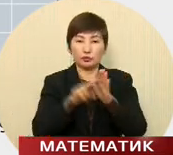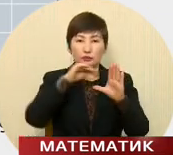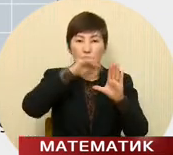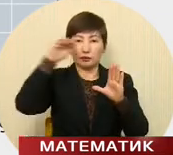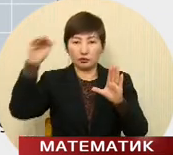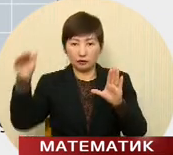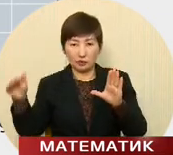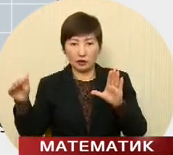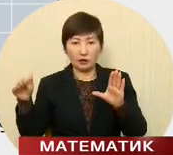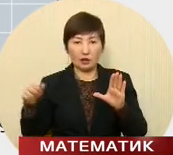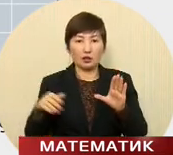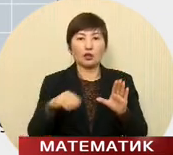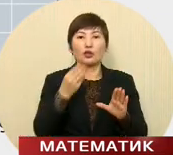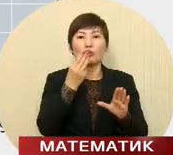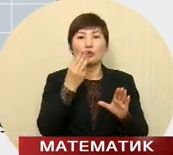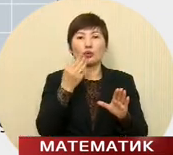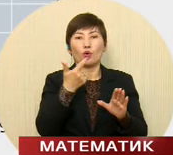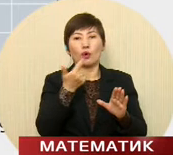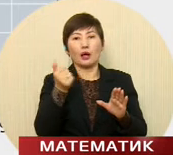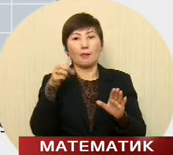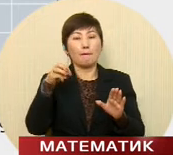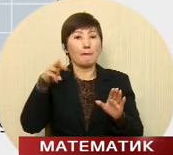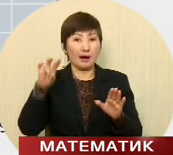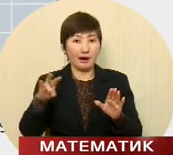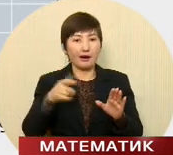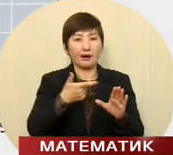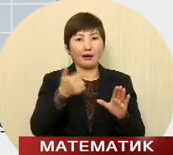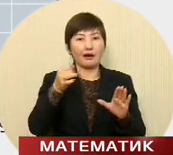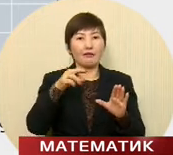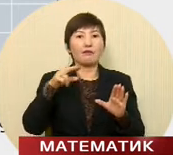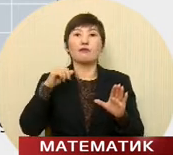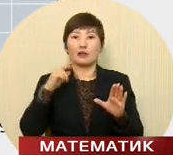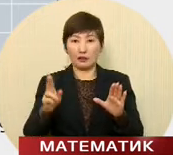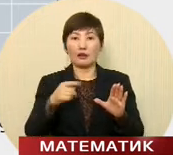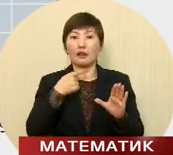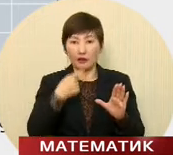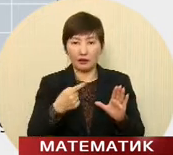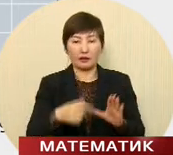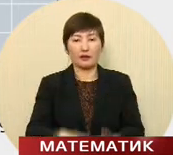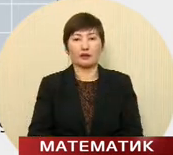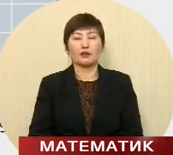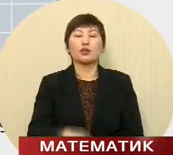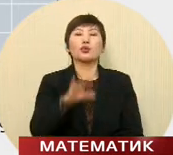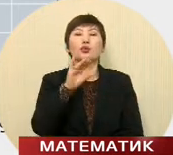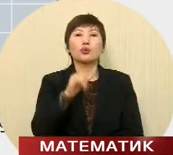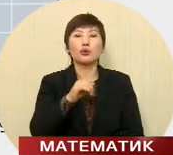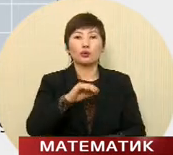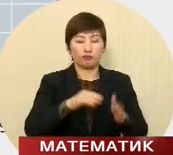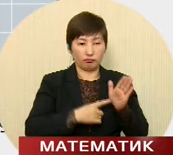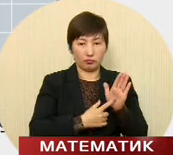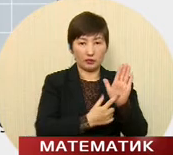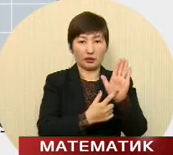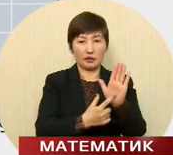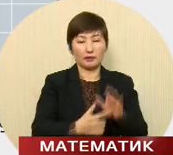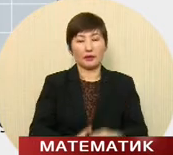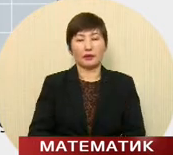дүрслэлийг маань шугаман график гэж нэрлэдэг байна. За тэгэхээр бид нар эхний асуулт маань графикаар юуг дүрслэлсэн бэ гэсэн асуулт байна.